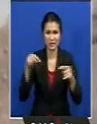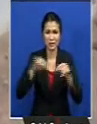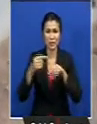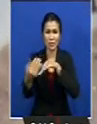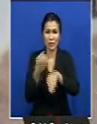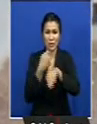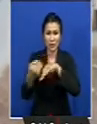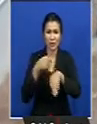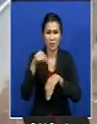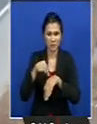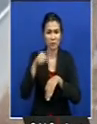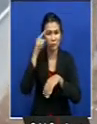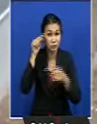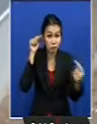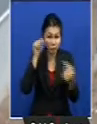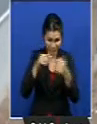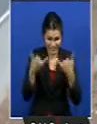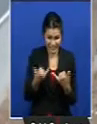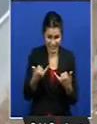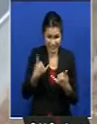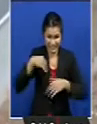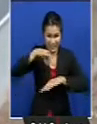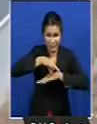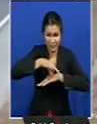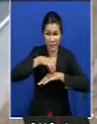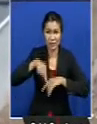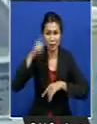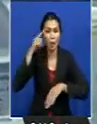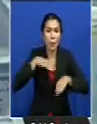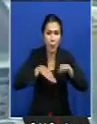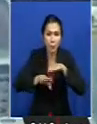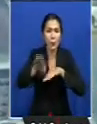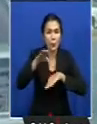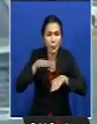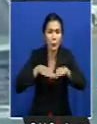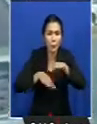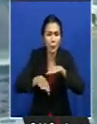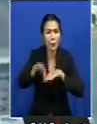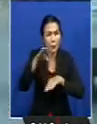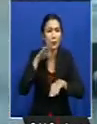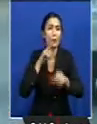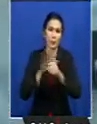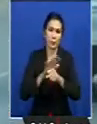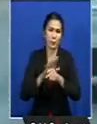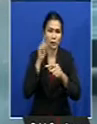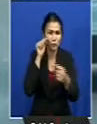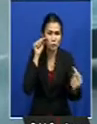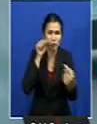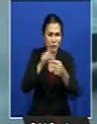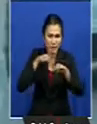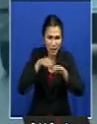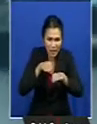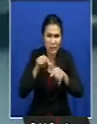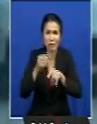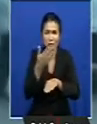ถนนพหลโยธินมาจนถึงจุดที่ผมยืนอยู่ตรงบริเวณนี้นะครับยังเคลื่อนตัวตามกันมาได้เรื่อยๆแต่จะมาติดขัดตรงพหลโย